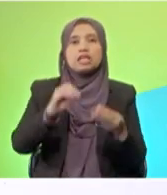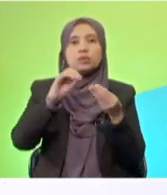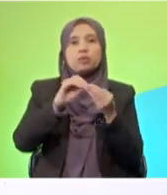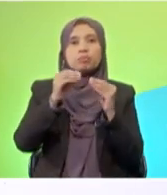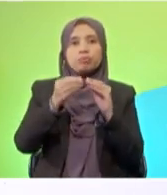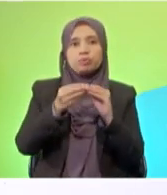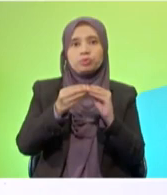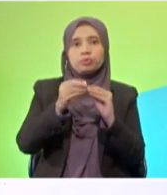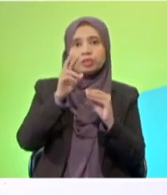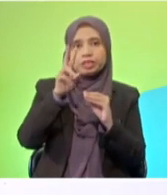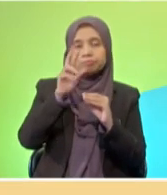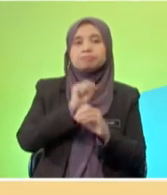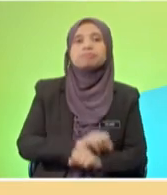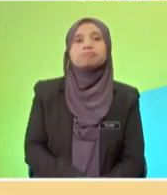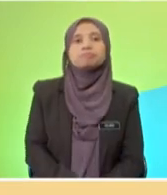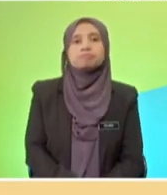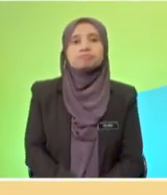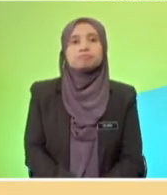ustaznya siapa